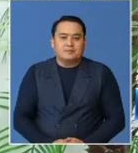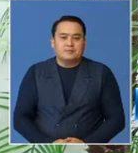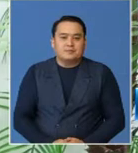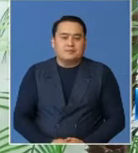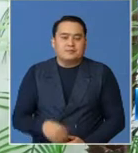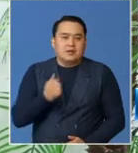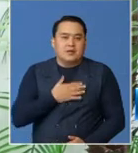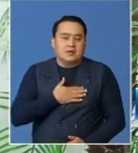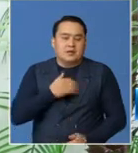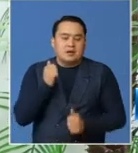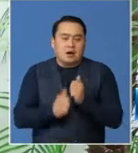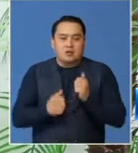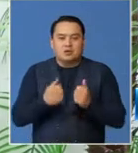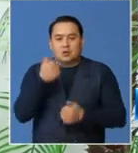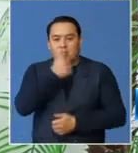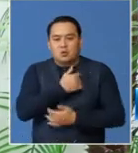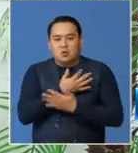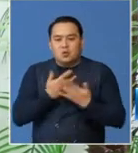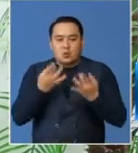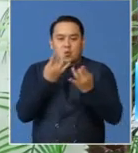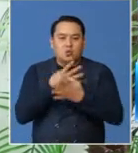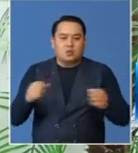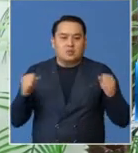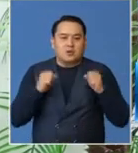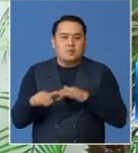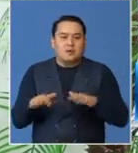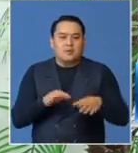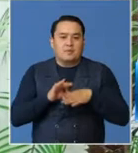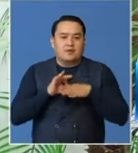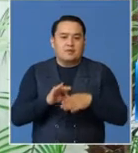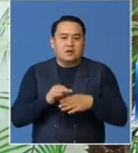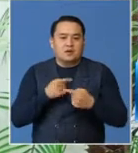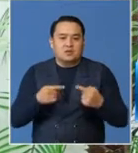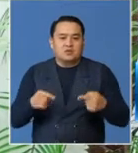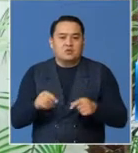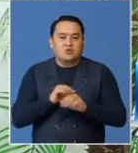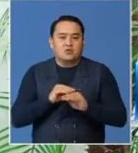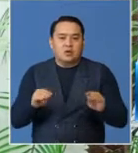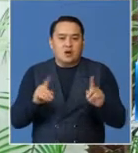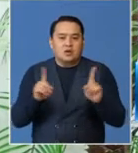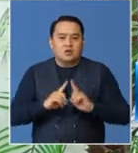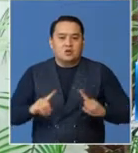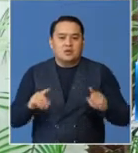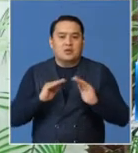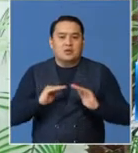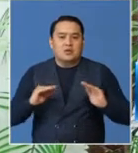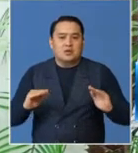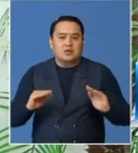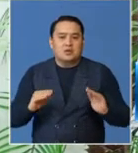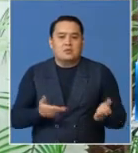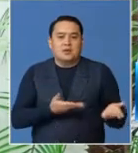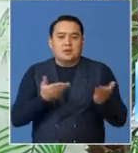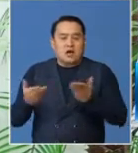Мы каждый год проводим множество различных культурных и спортивных мероприятий для ребят различного возраста. Особенных детей мы приглашаем на